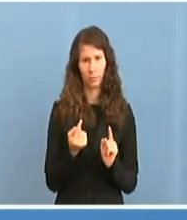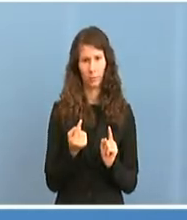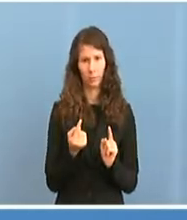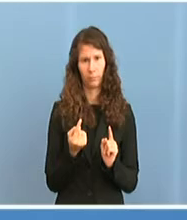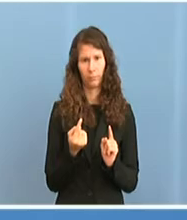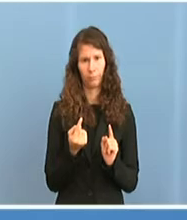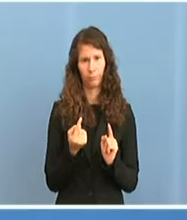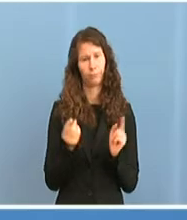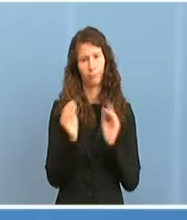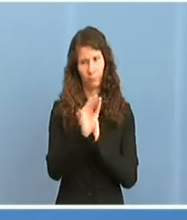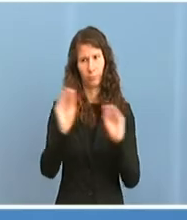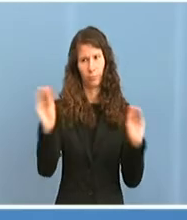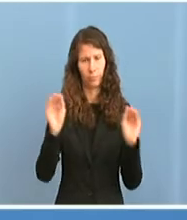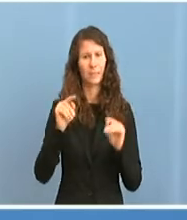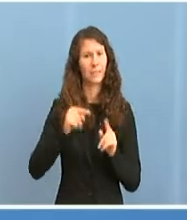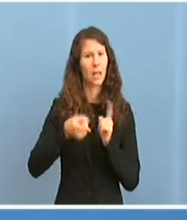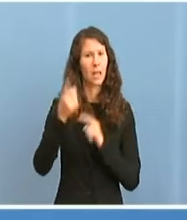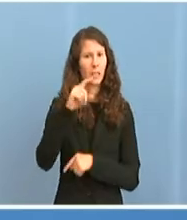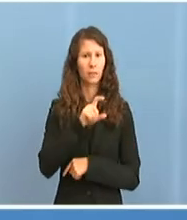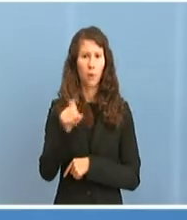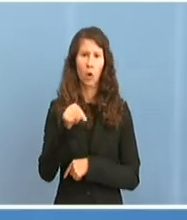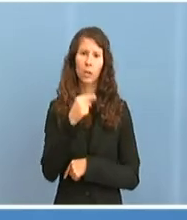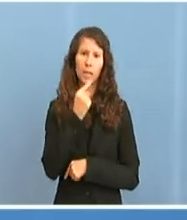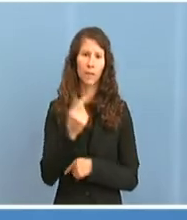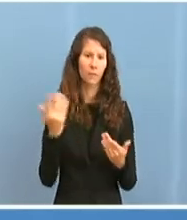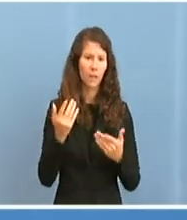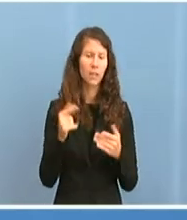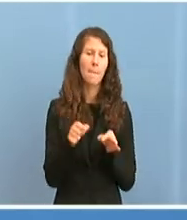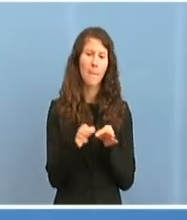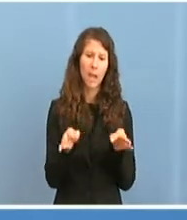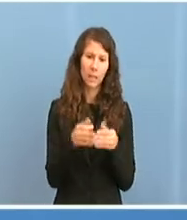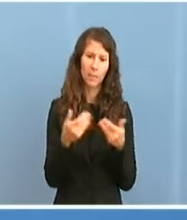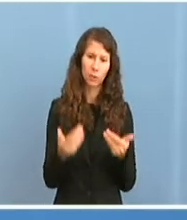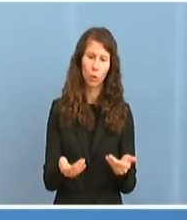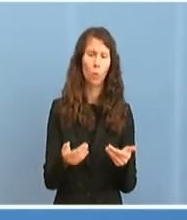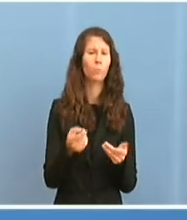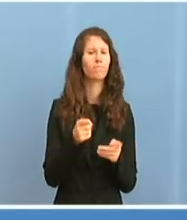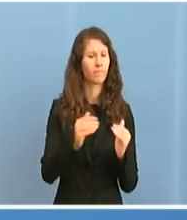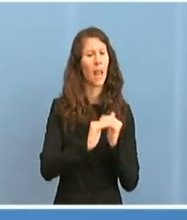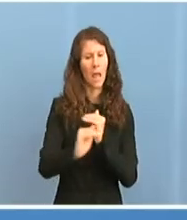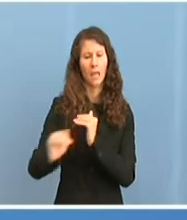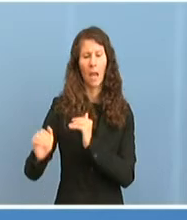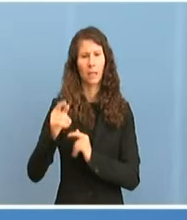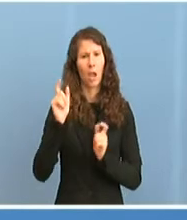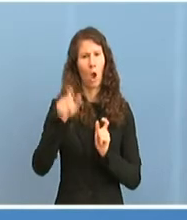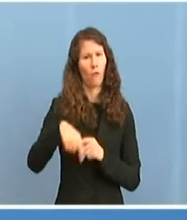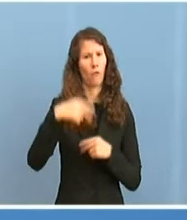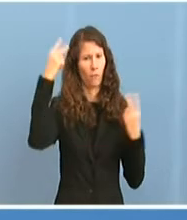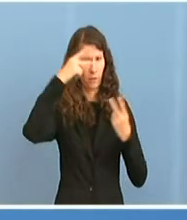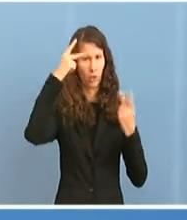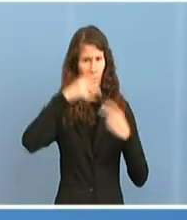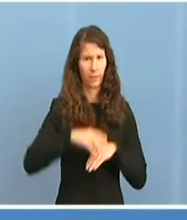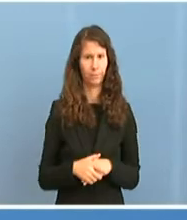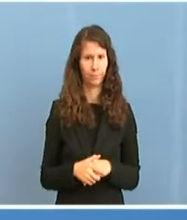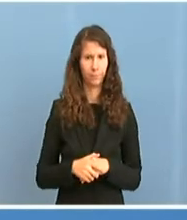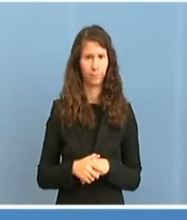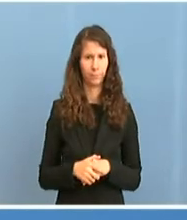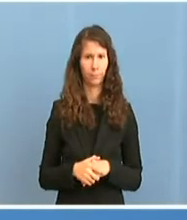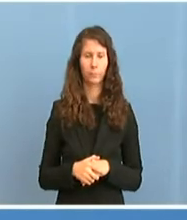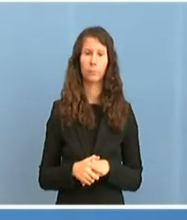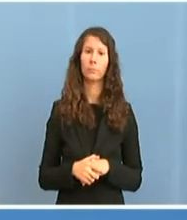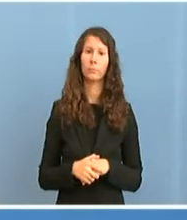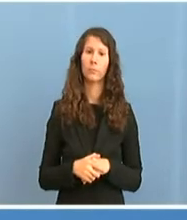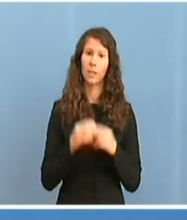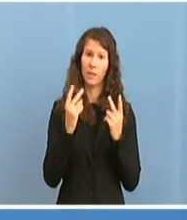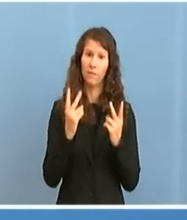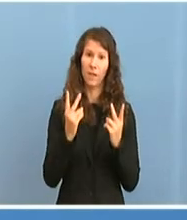hervorheben, er hat Verständnis für die Maßnahmen der Länder gezeigt. Wichtig ist aber für die